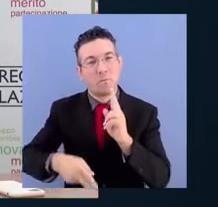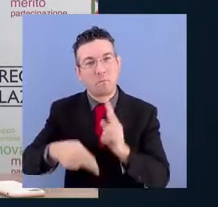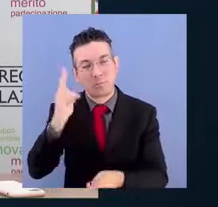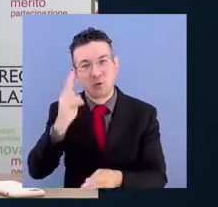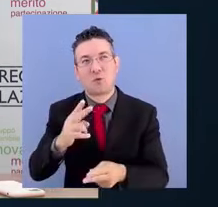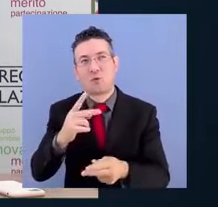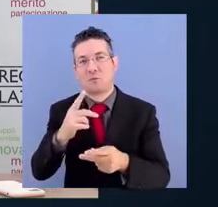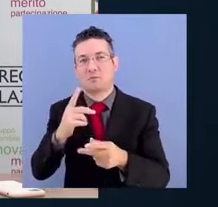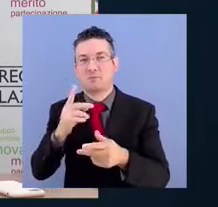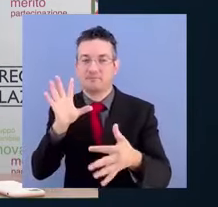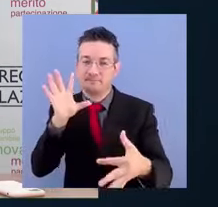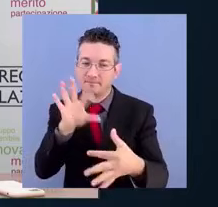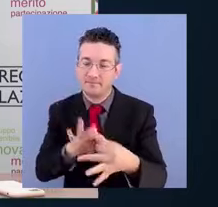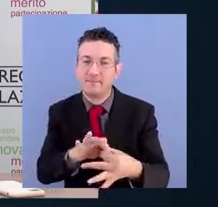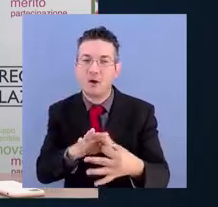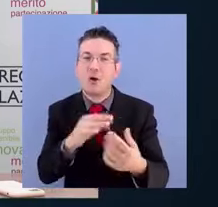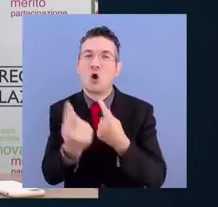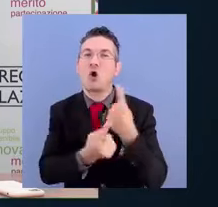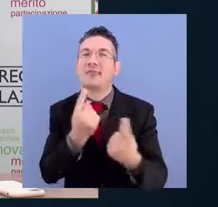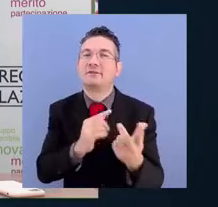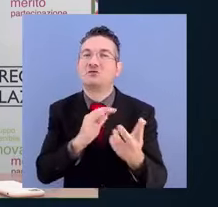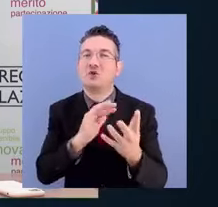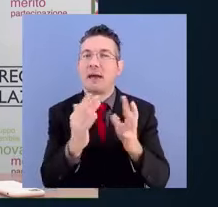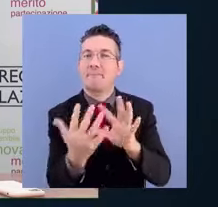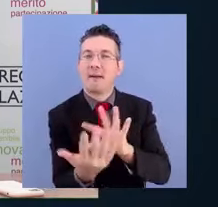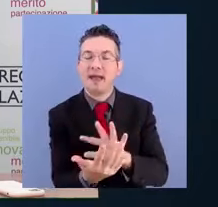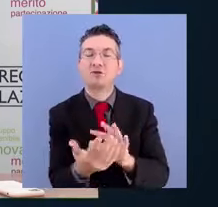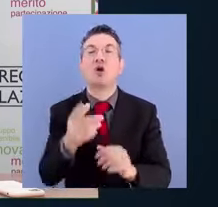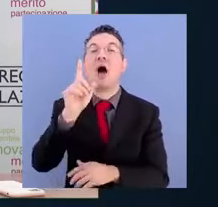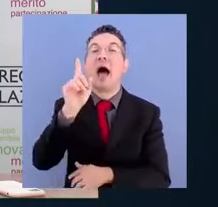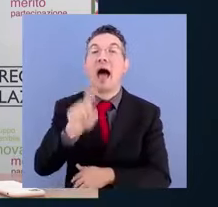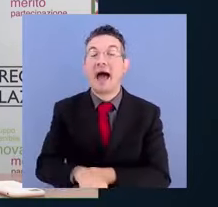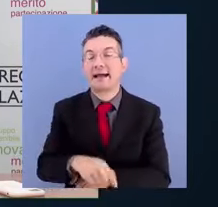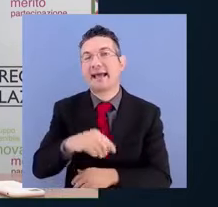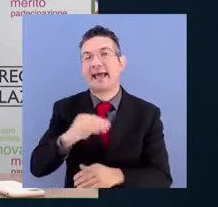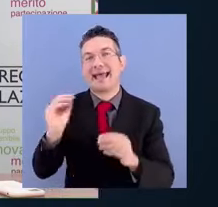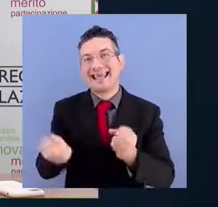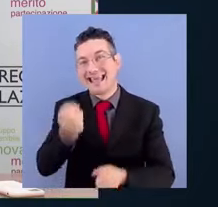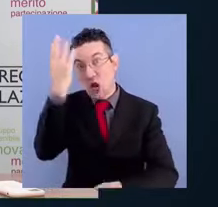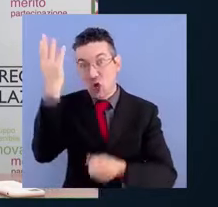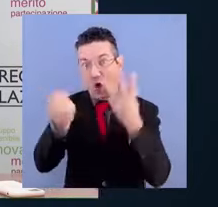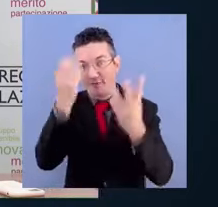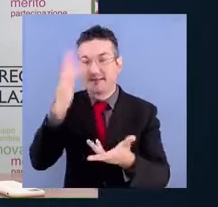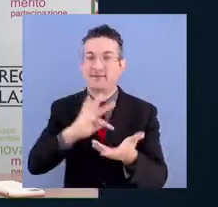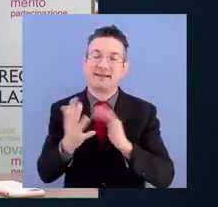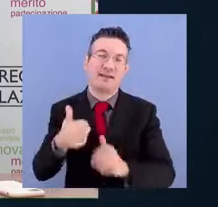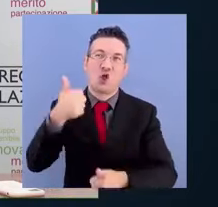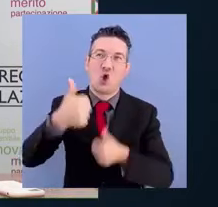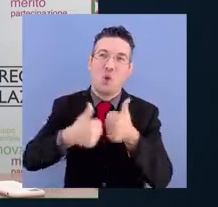corrispondenti al mutato contesto ma anche più innovativa che ci rende più competitivi